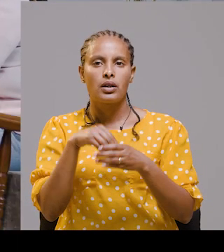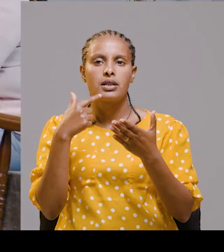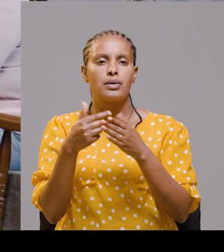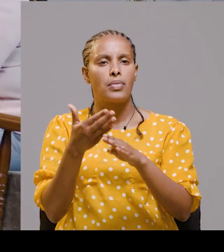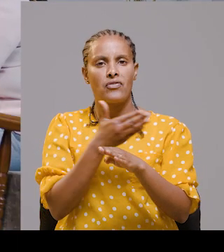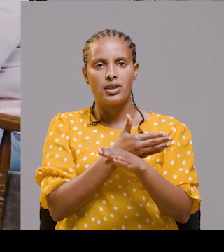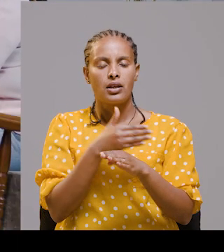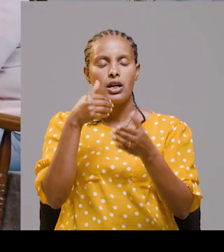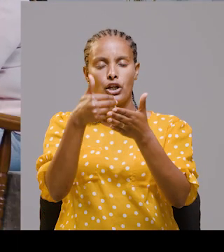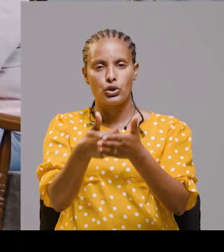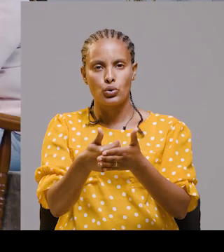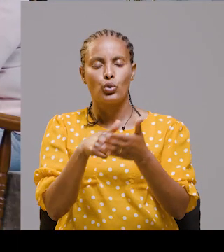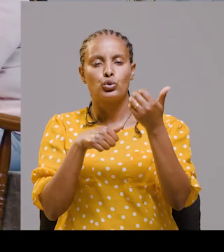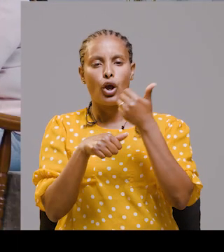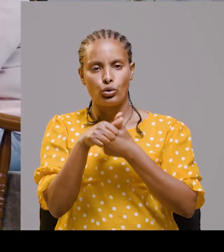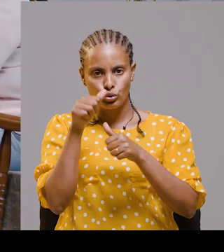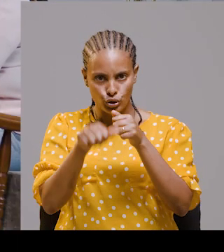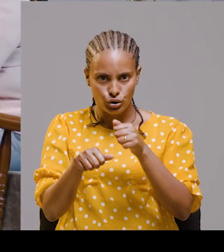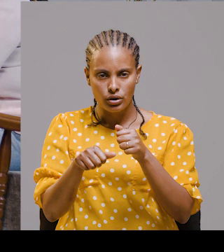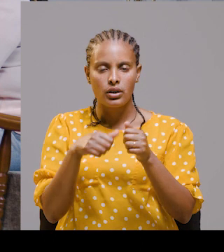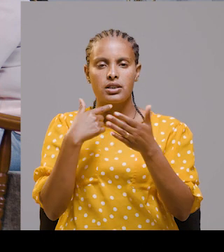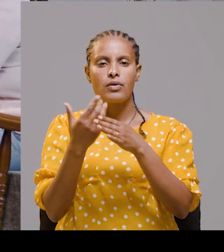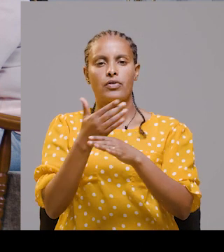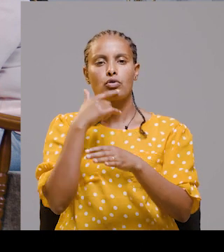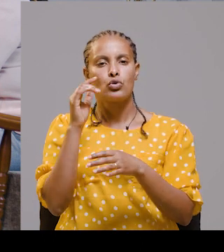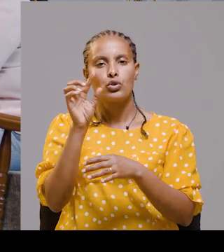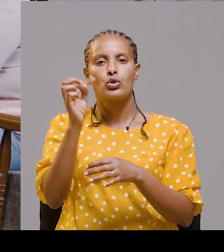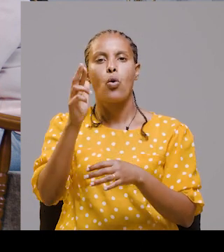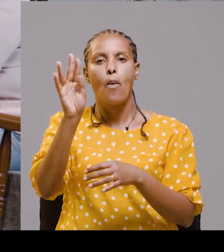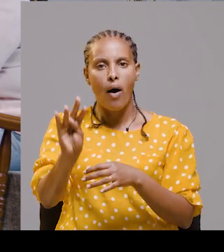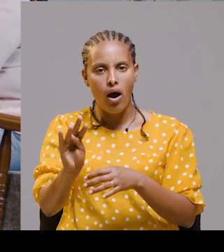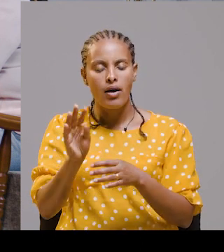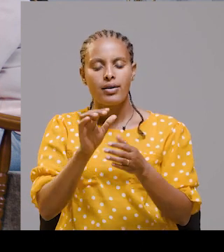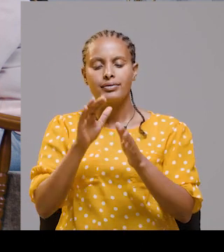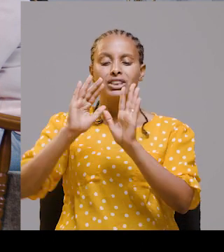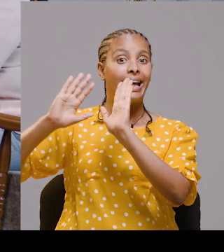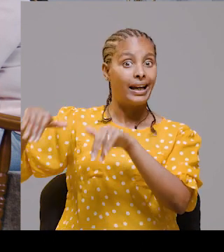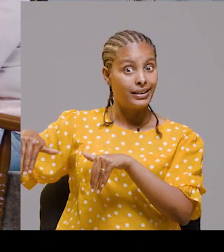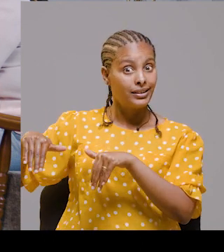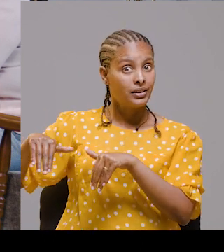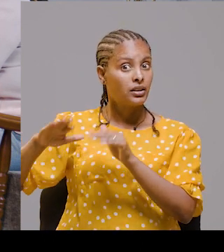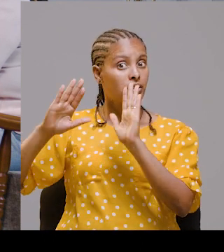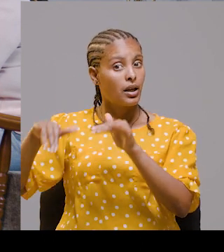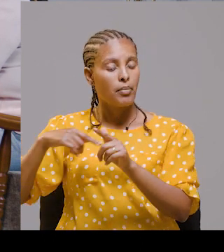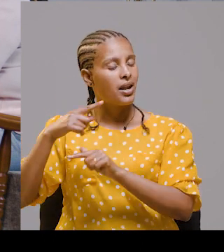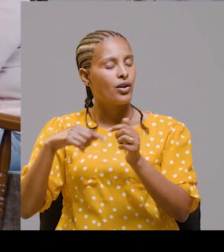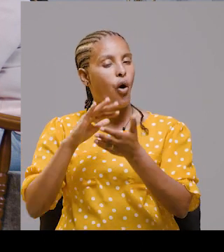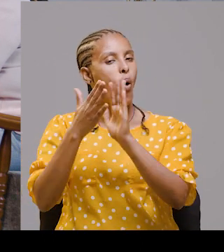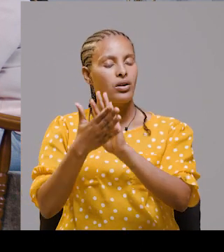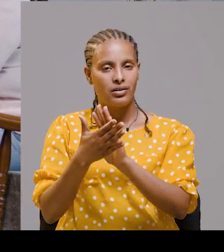ከዚህ በፊት የደረሱ ጥቃቶችን፣ ከዚህ በፊት የነበሩ ትሮማዎችን ማለት ነው ነግሌክት አድርገን የምንሄድ